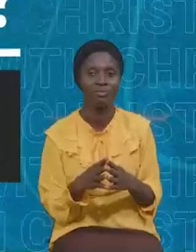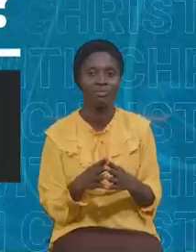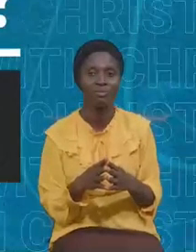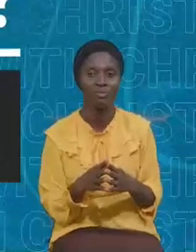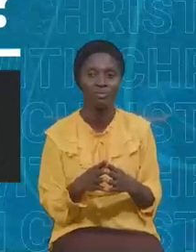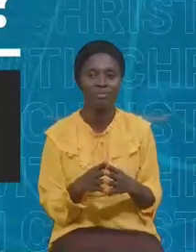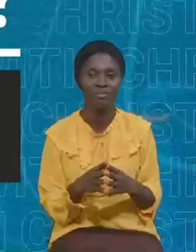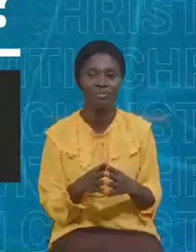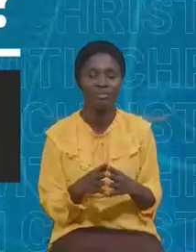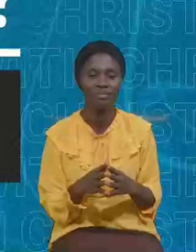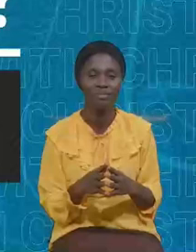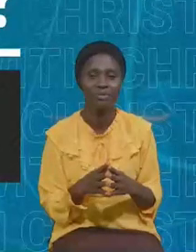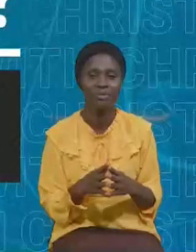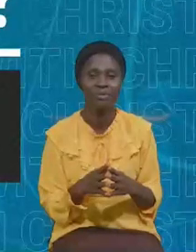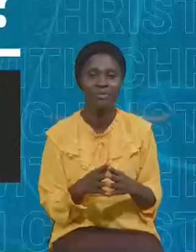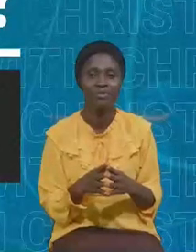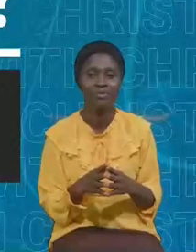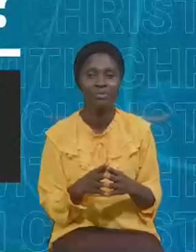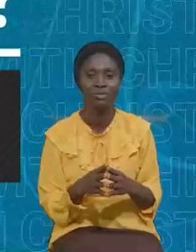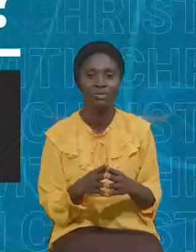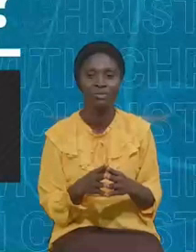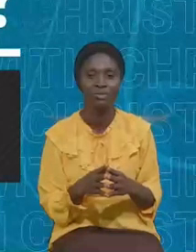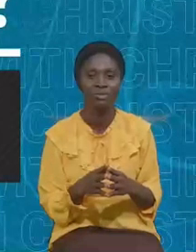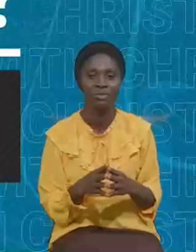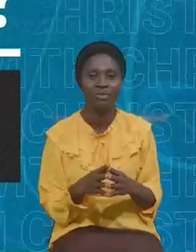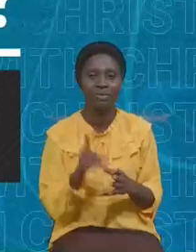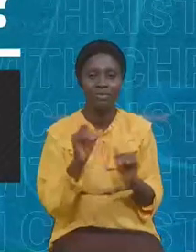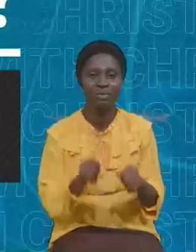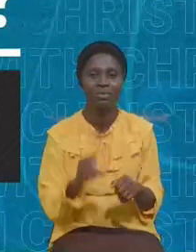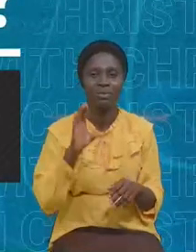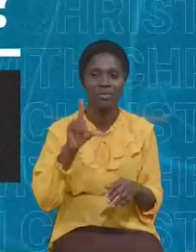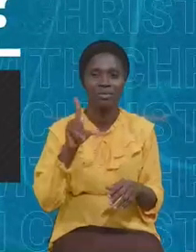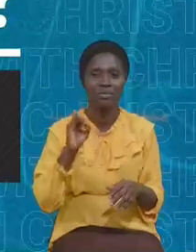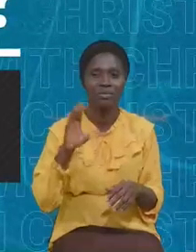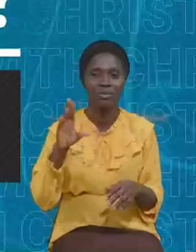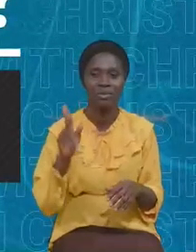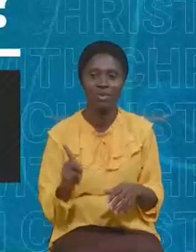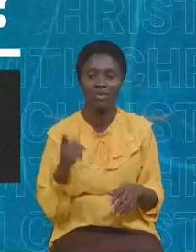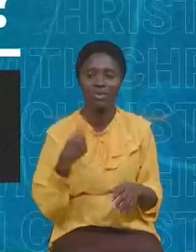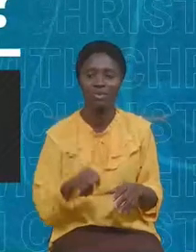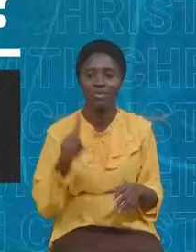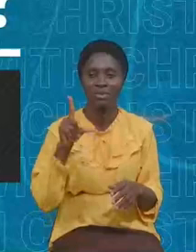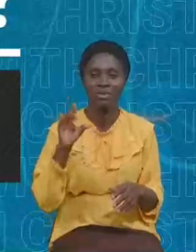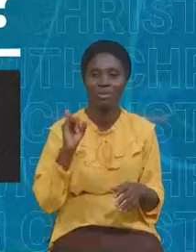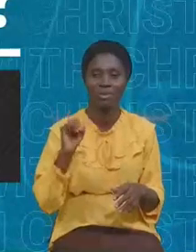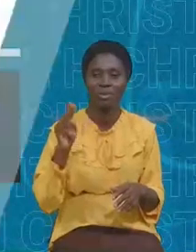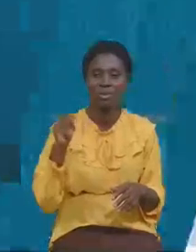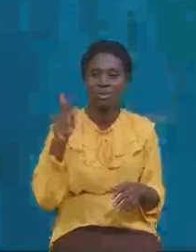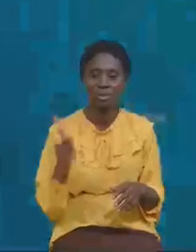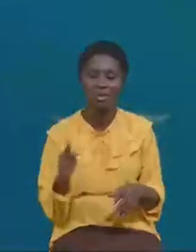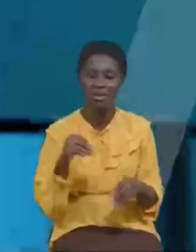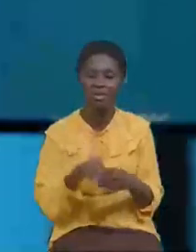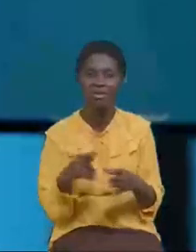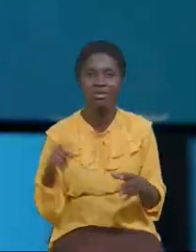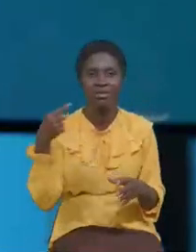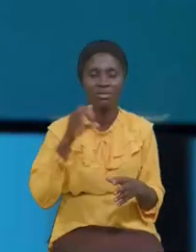aller au lien qui est au bas de votre écran. Cliquez sur là. Il y a des hommes de Dieu